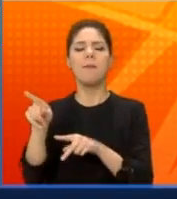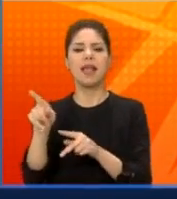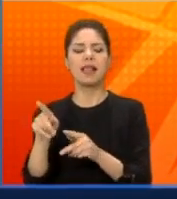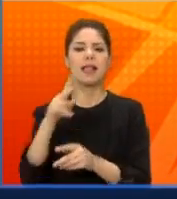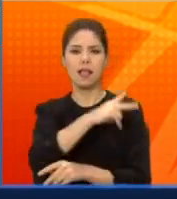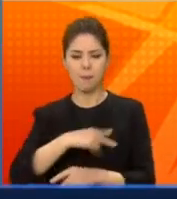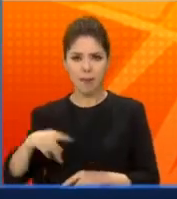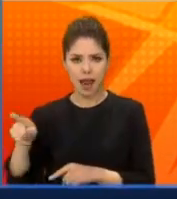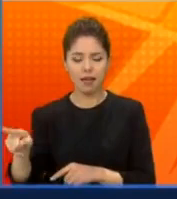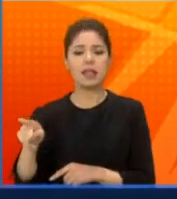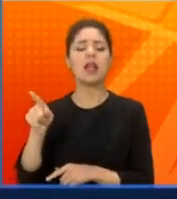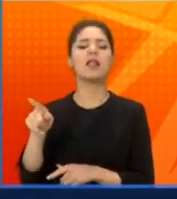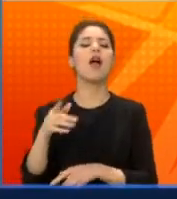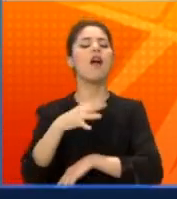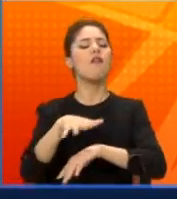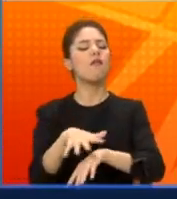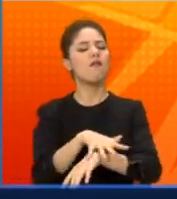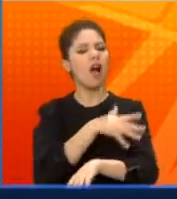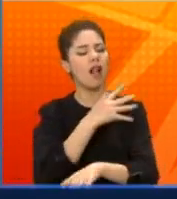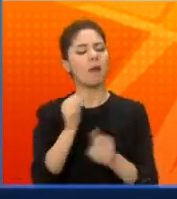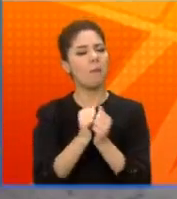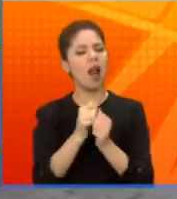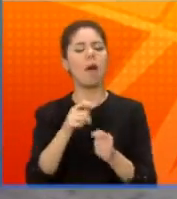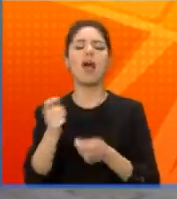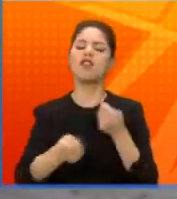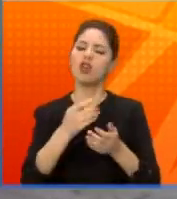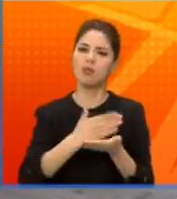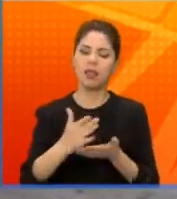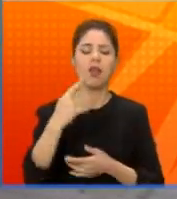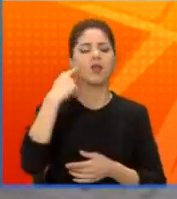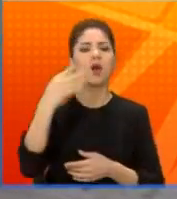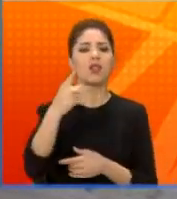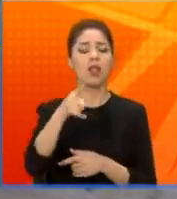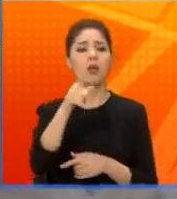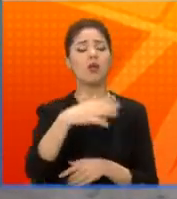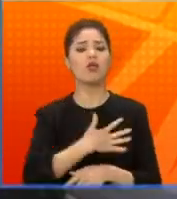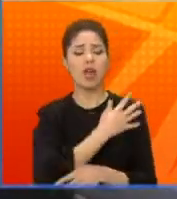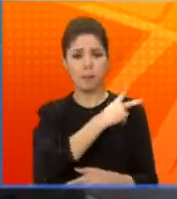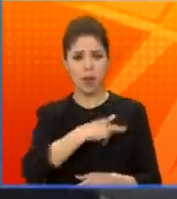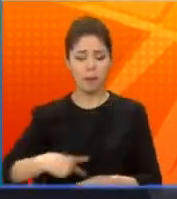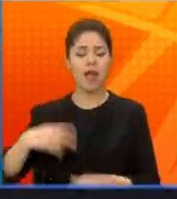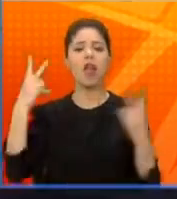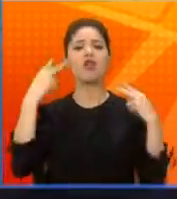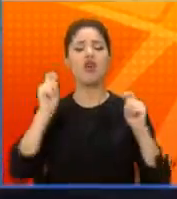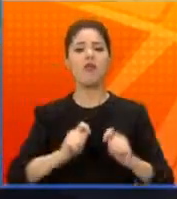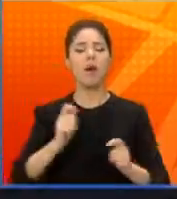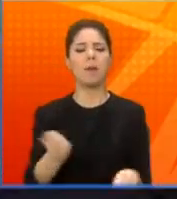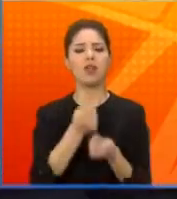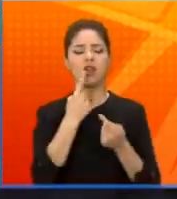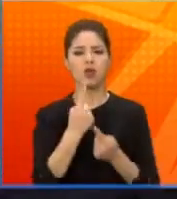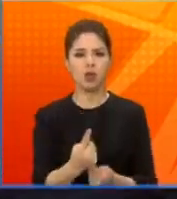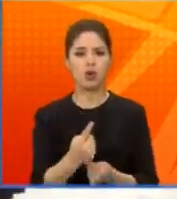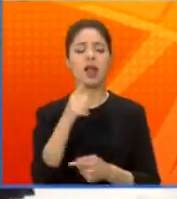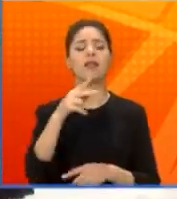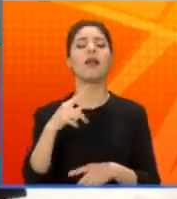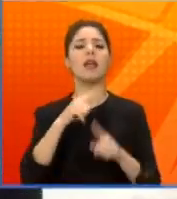belediyeleri valilikle işbirliği halinde faaliyet yürütmüştür. Başkan Erdoğan, CHP'li belediyelerin şov peşinde olduğunu söyledi.